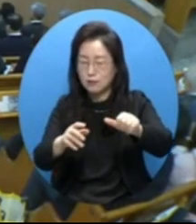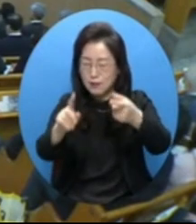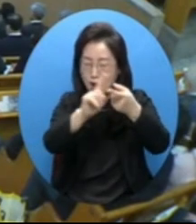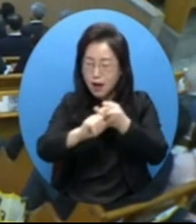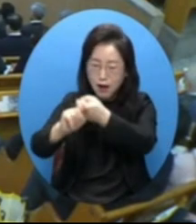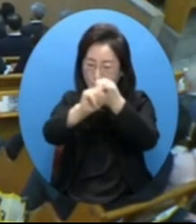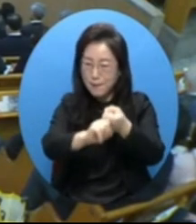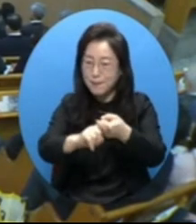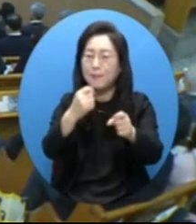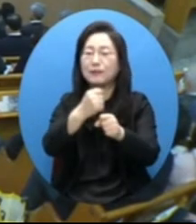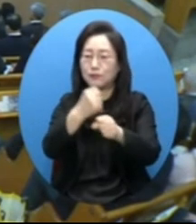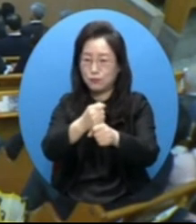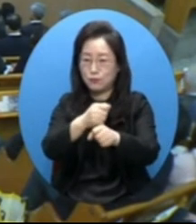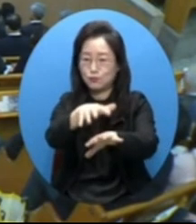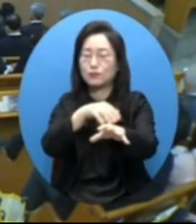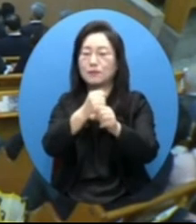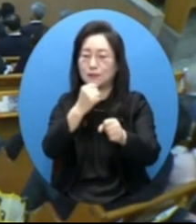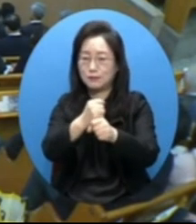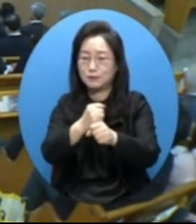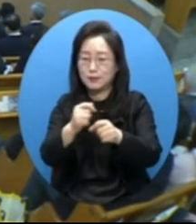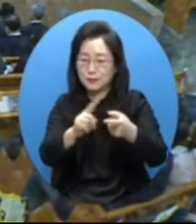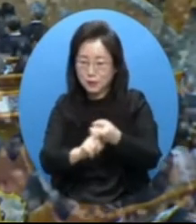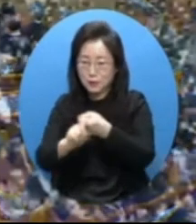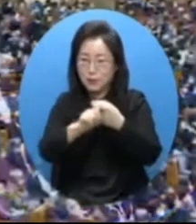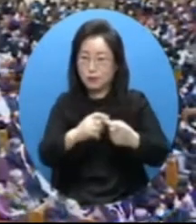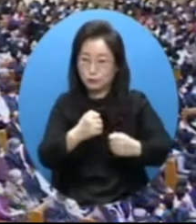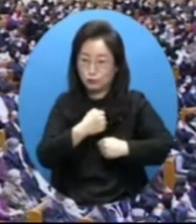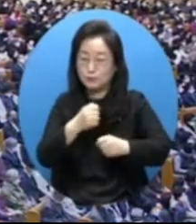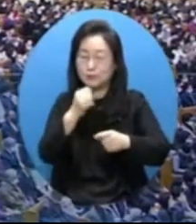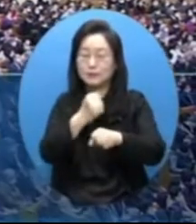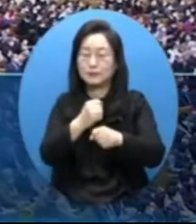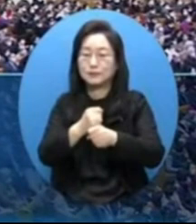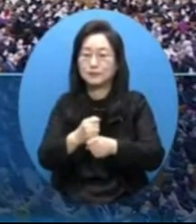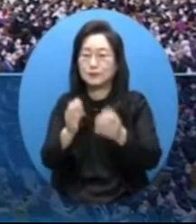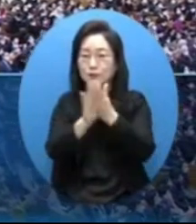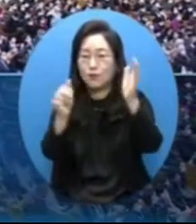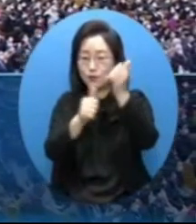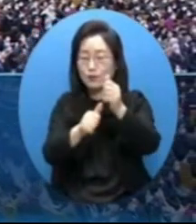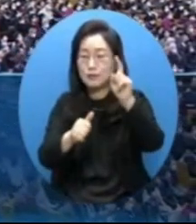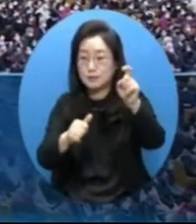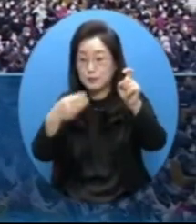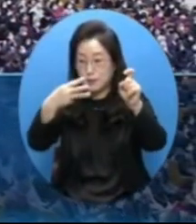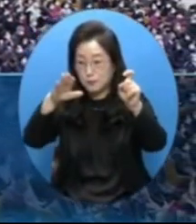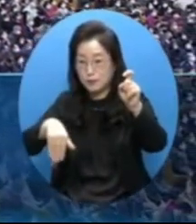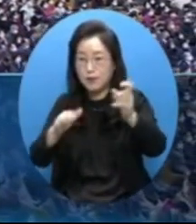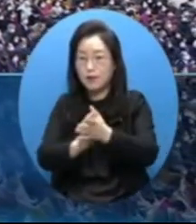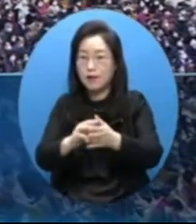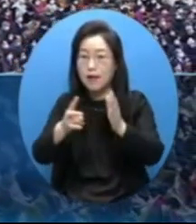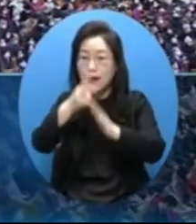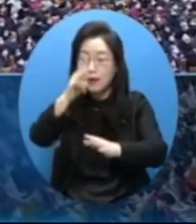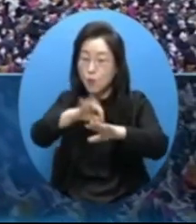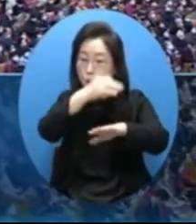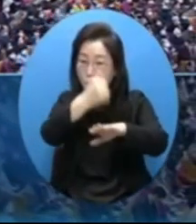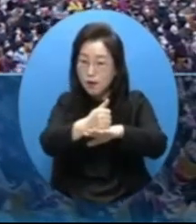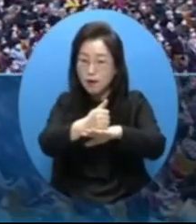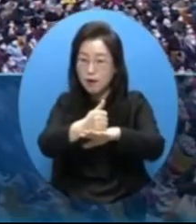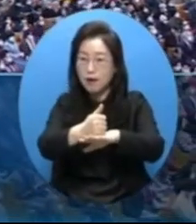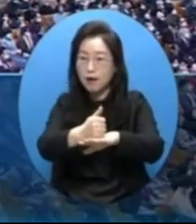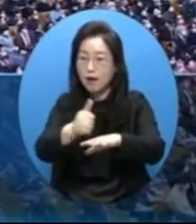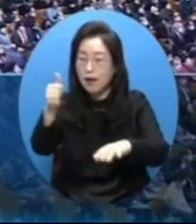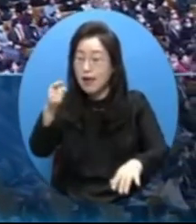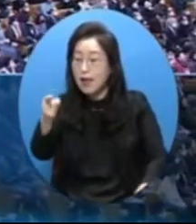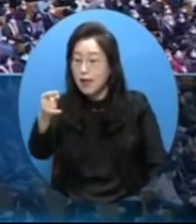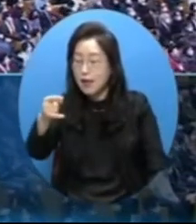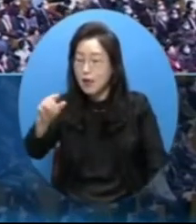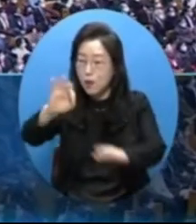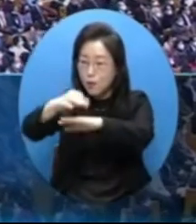아무래도 소속한 연합군들을 만들었는데 여호수아서 10장 3절 5절 설명합니다 예루살렘 왕 아돈이 세대기 헤브론